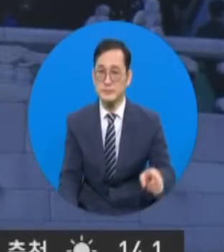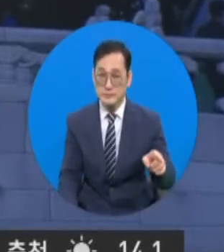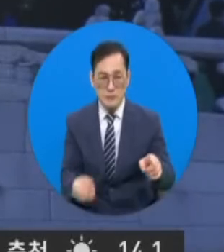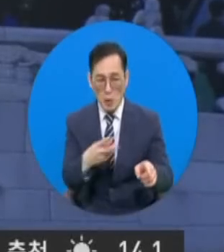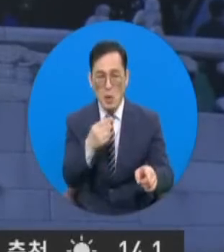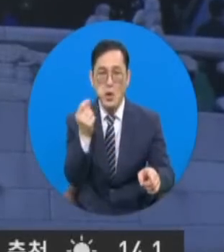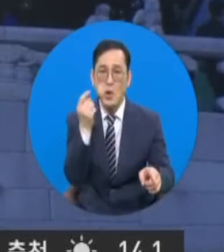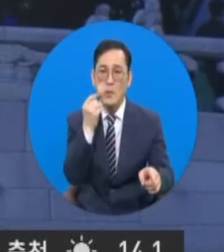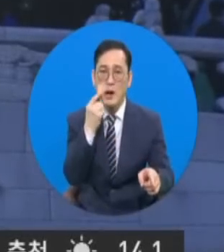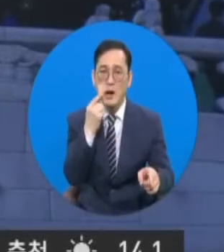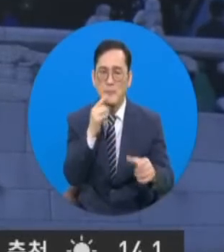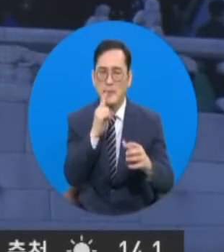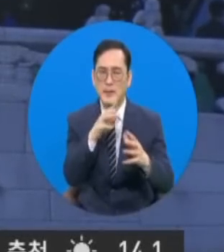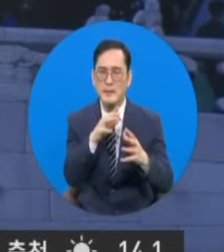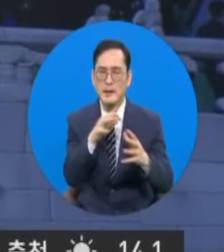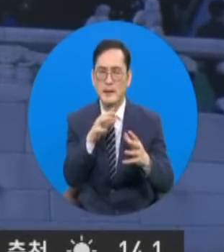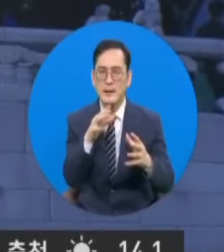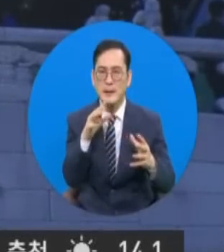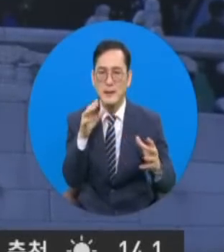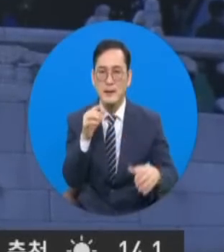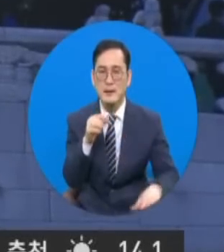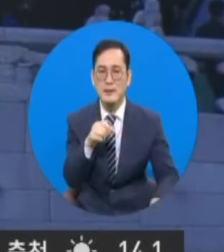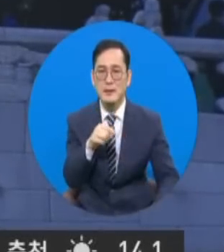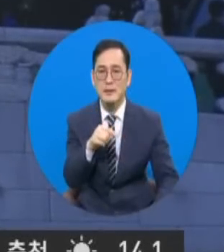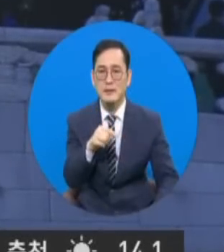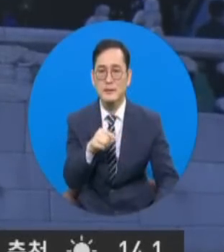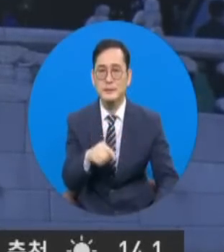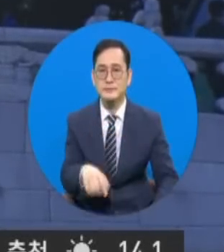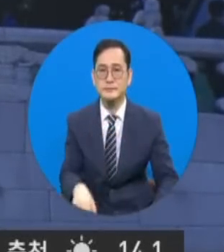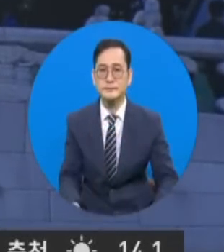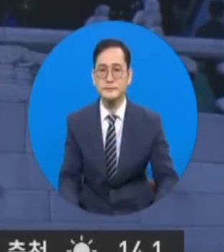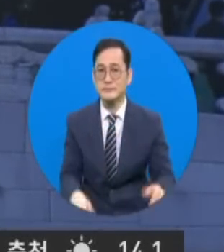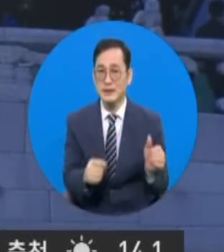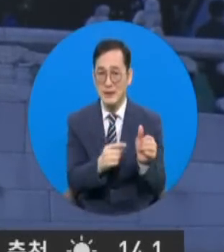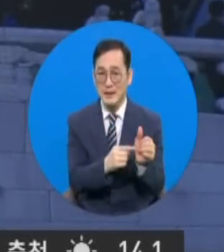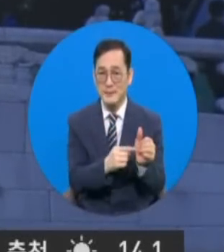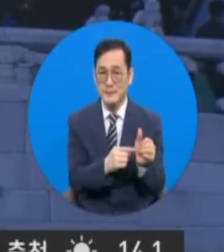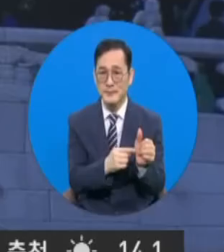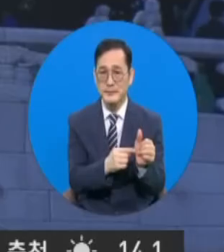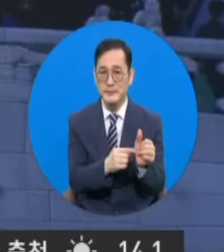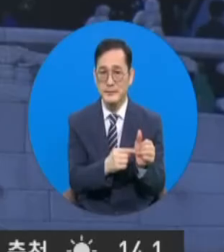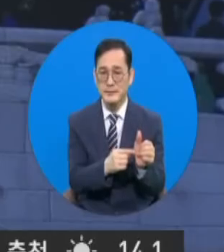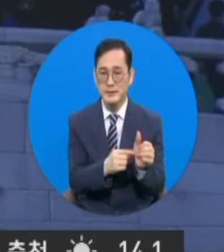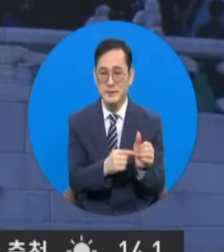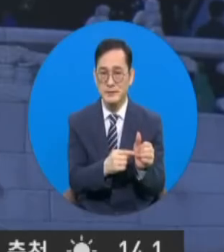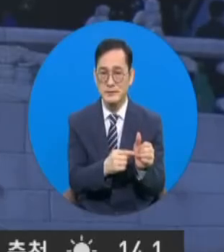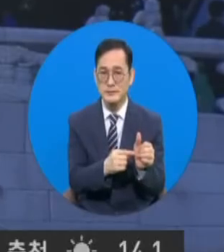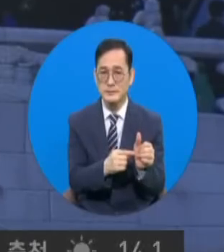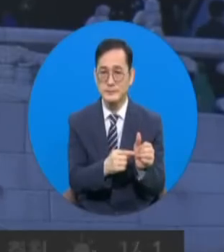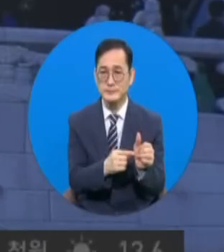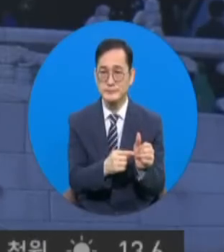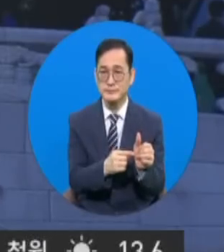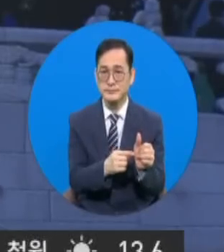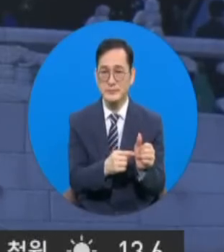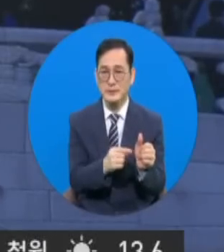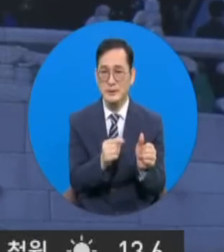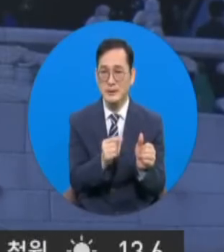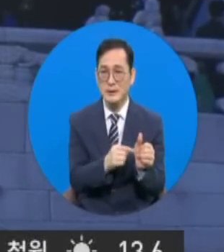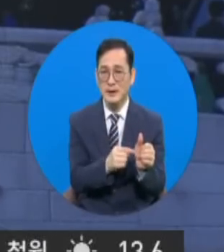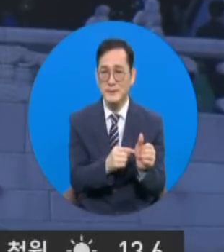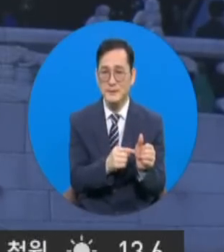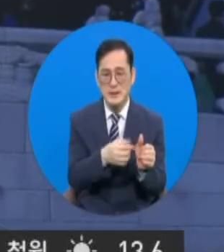이에 충돌 논란이 일었던 대목이 있었죠 김남구 의원이 가상 화폐에도 세금을